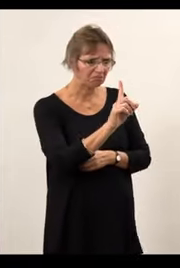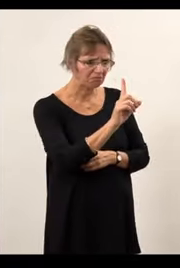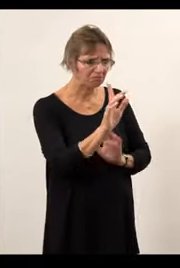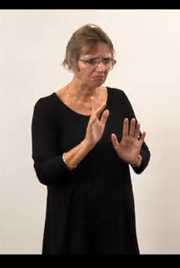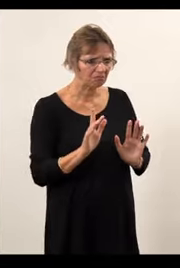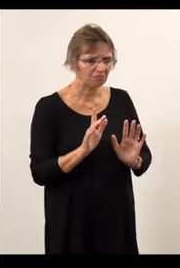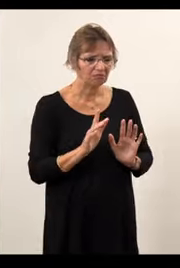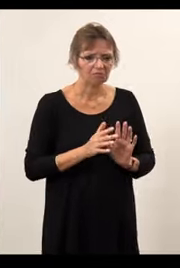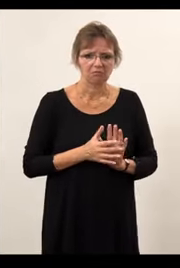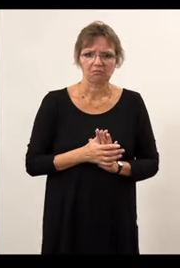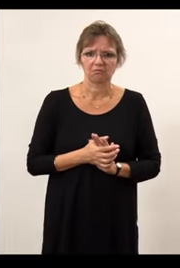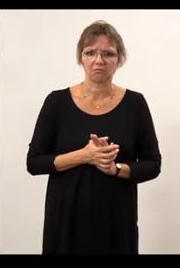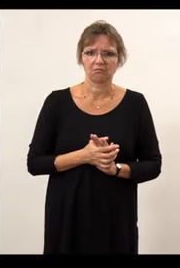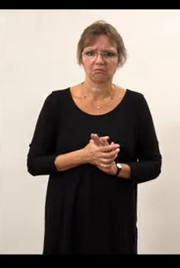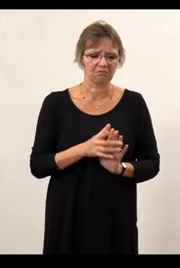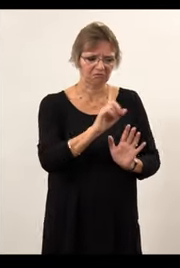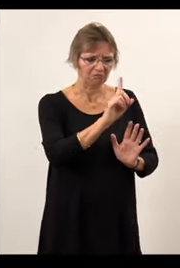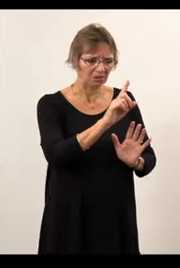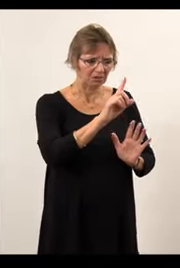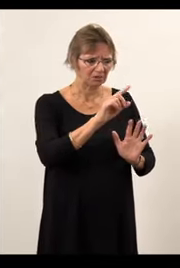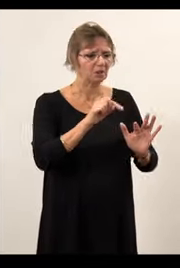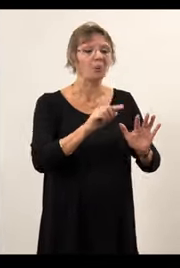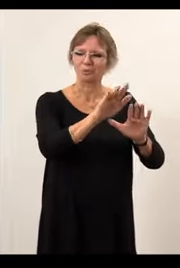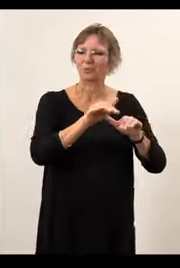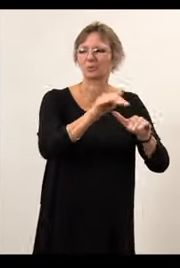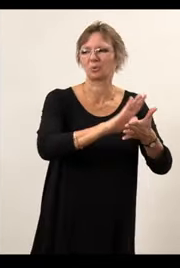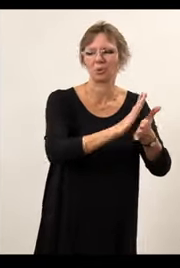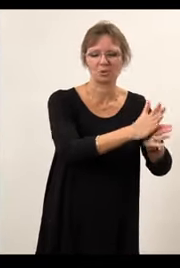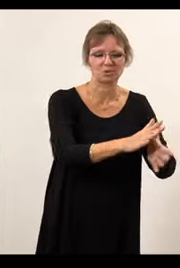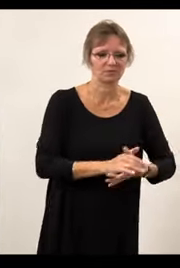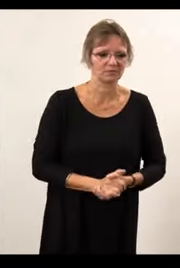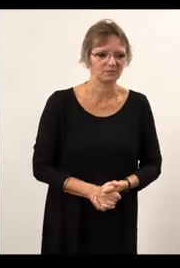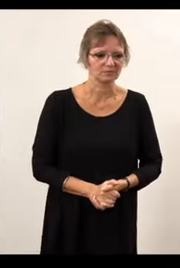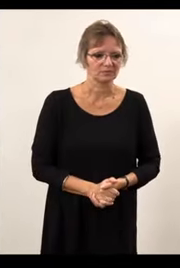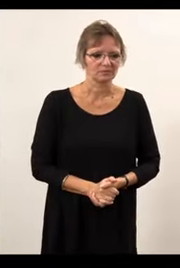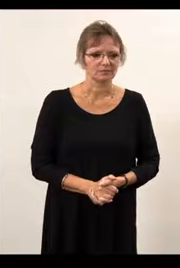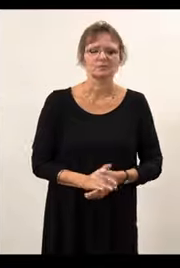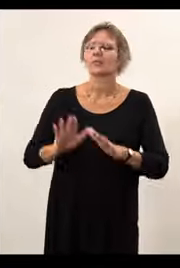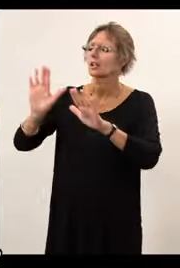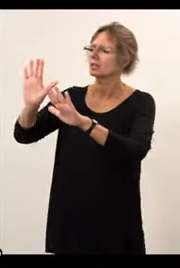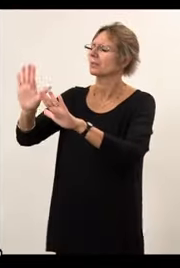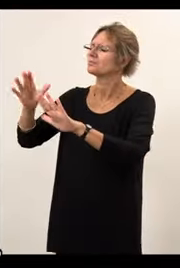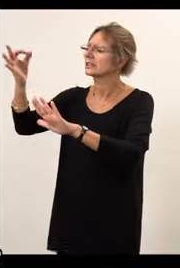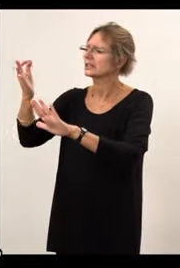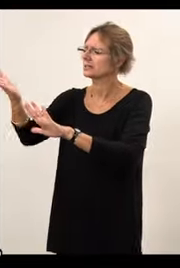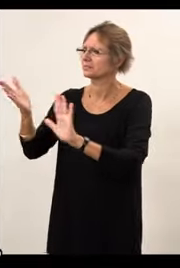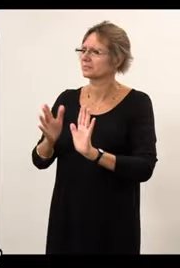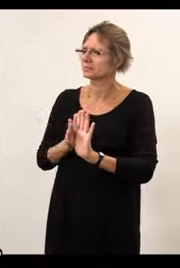Non. Non. Je vais continuer. Attends, mais